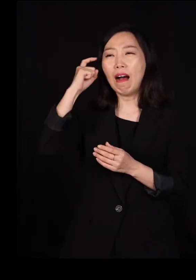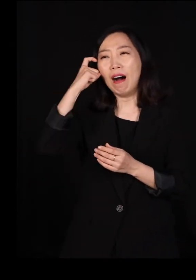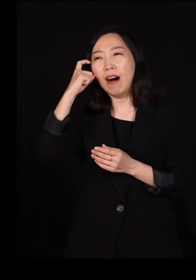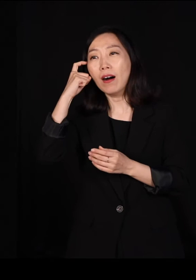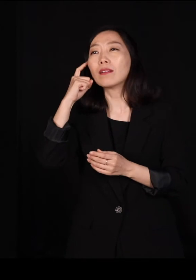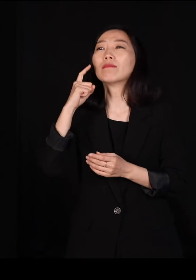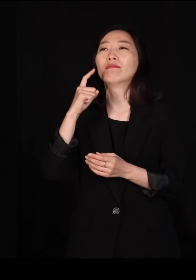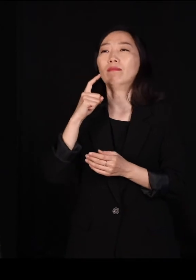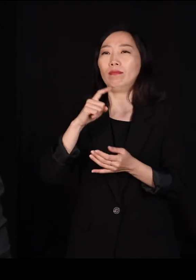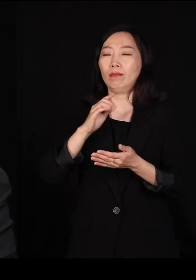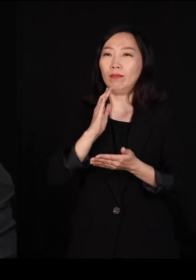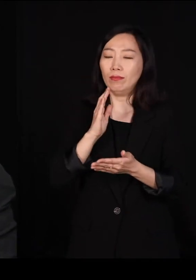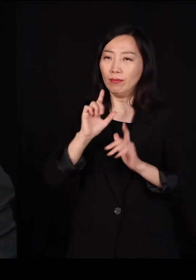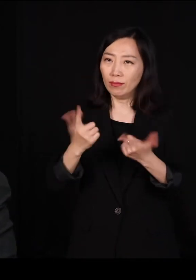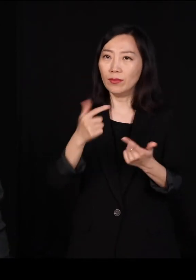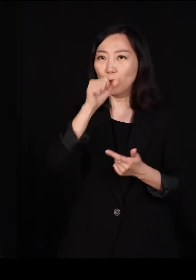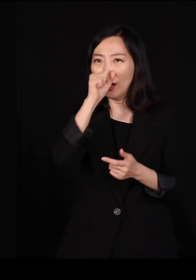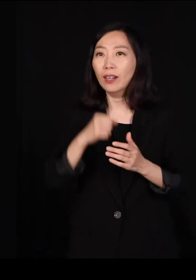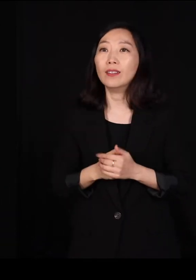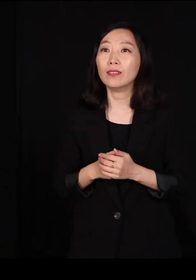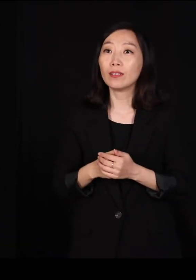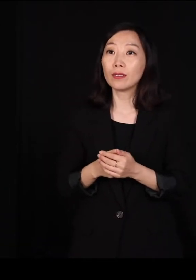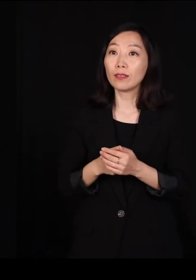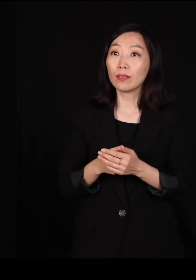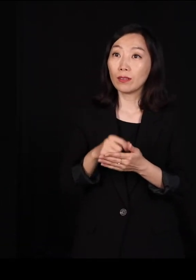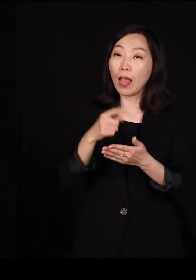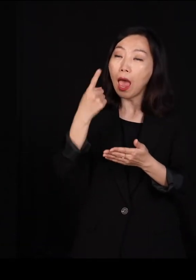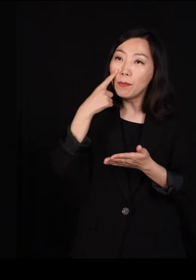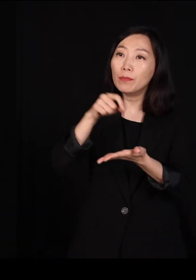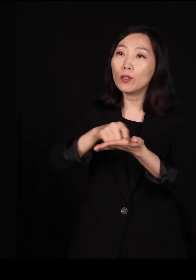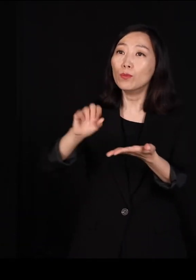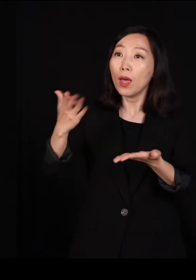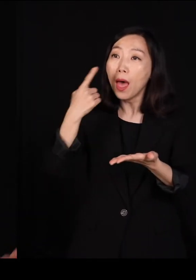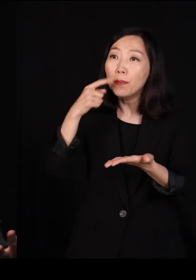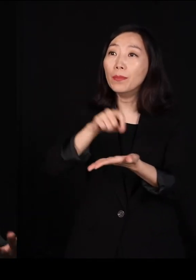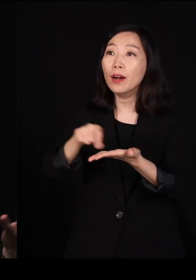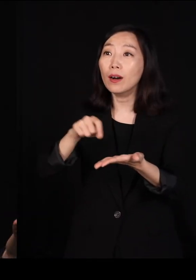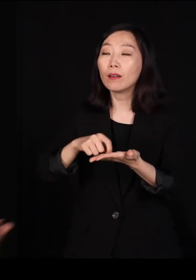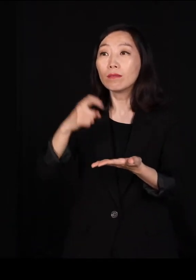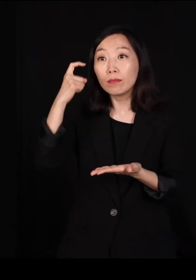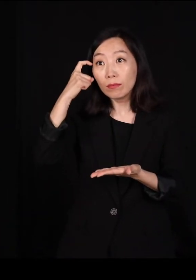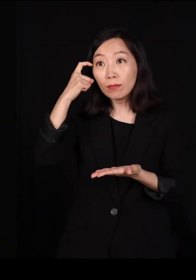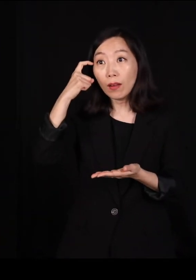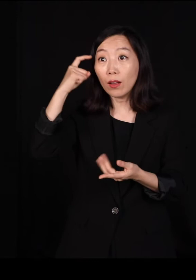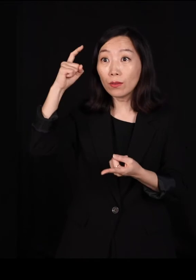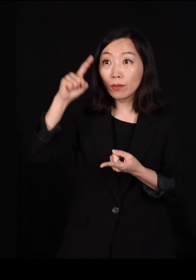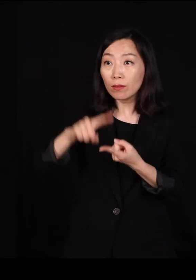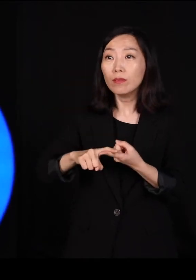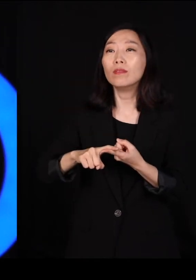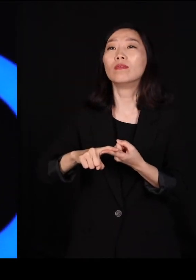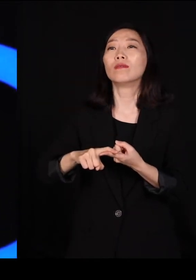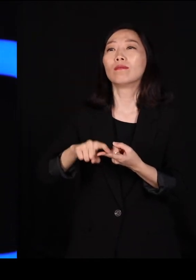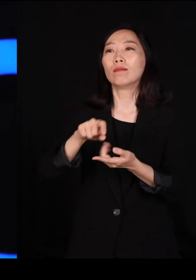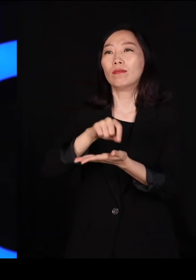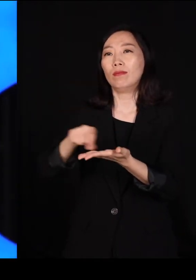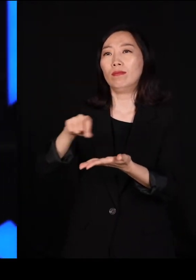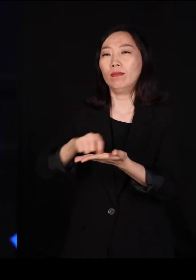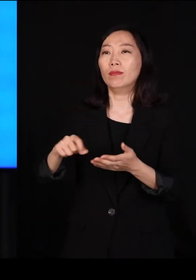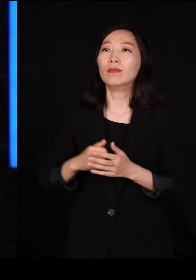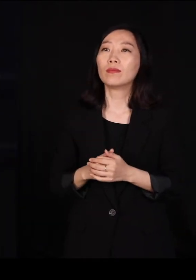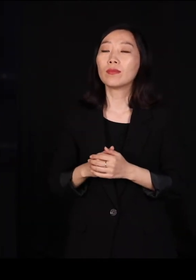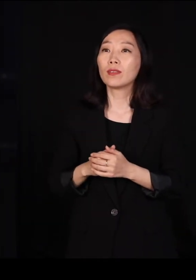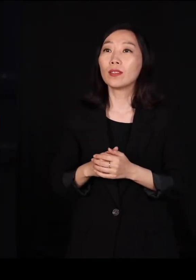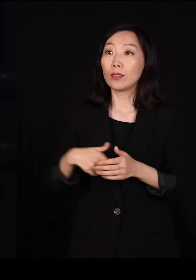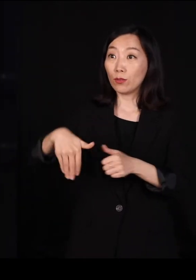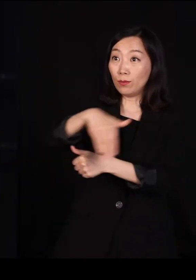되잖아요. 그냥 글 쓰면 된다. 이런 세상이 돼야 될 거 아니에요. 근데 왠지